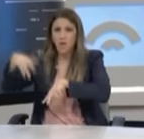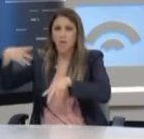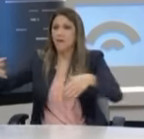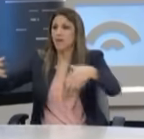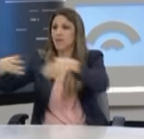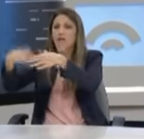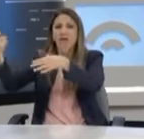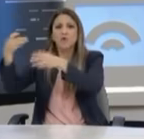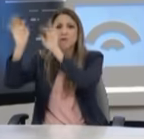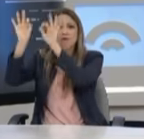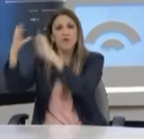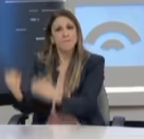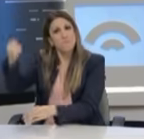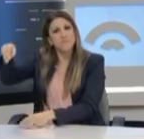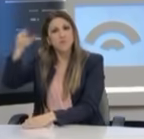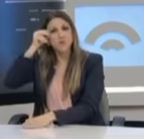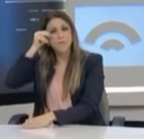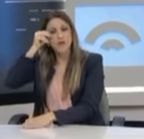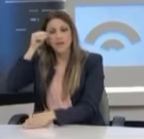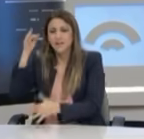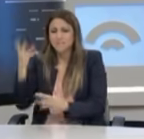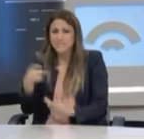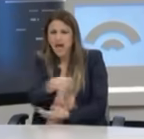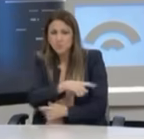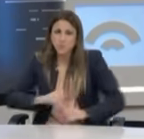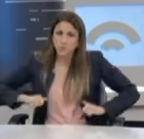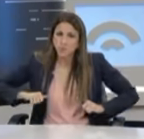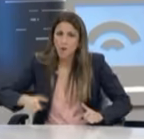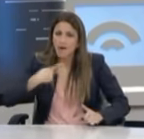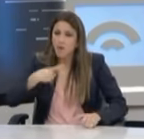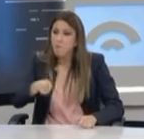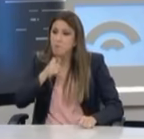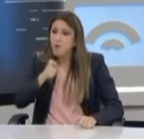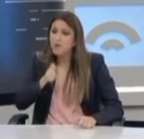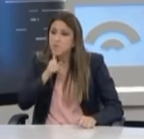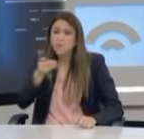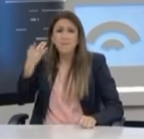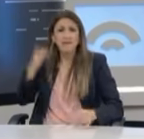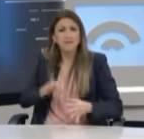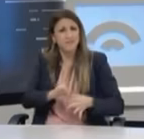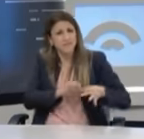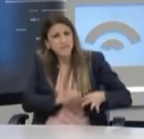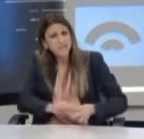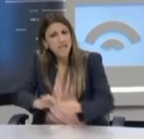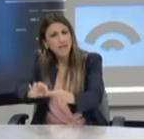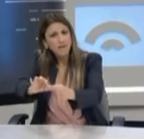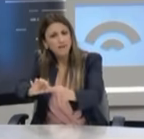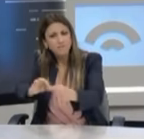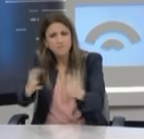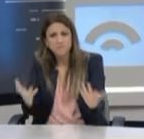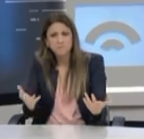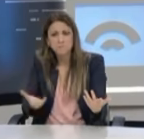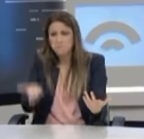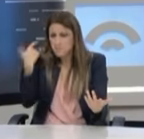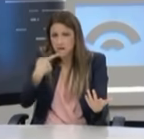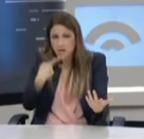εθνότητας, τολμά να λέει ότι ακολουθεί την πολιτική όλων όσοι ήταν κάθετα αντίθετοι σε